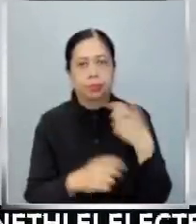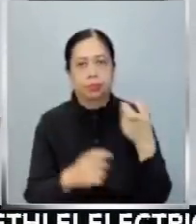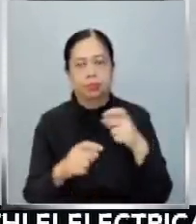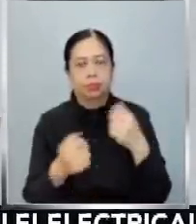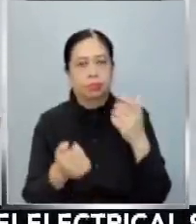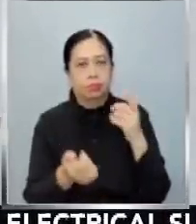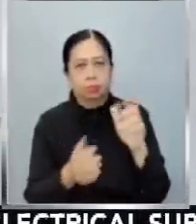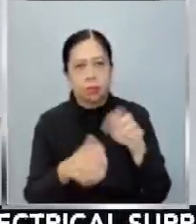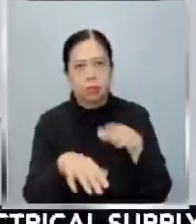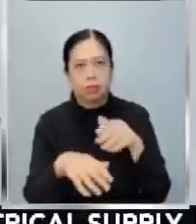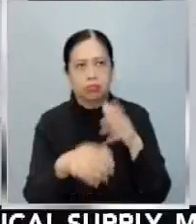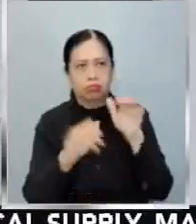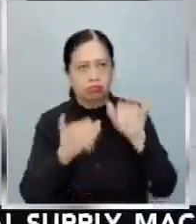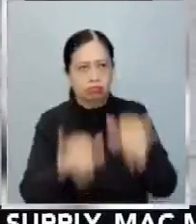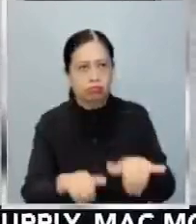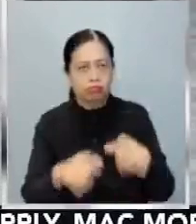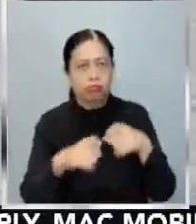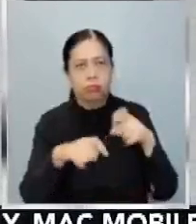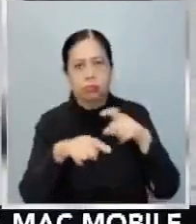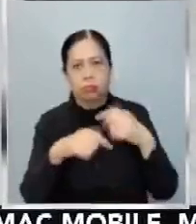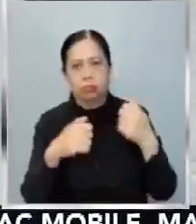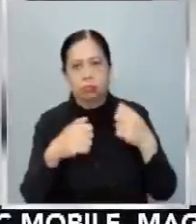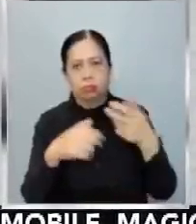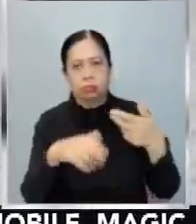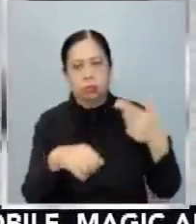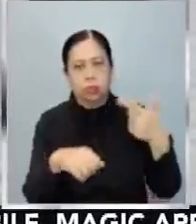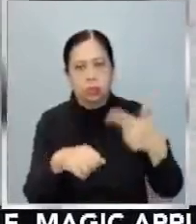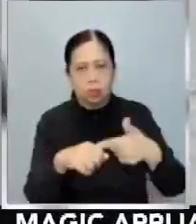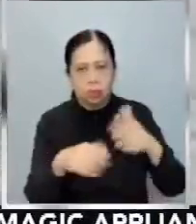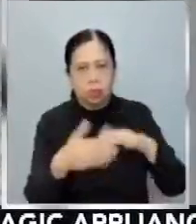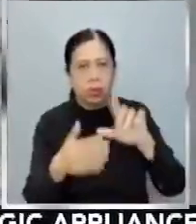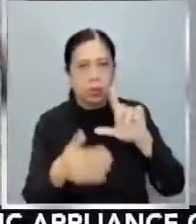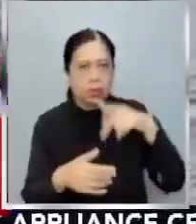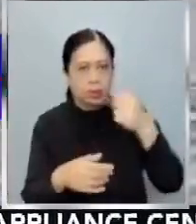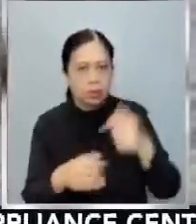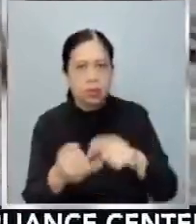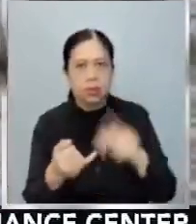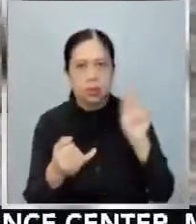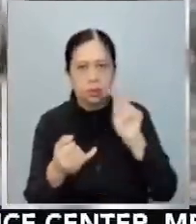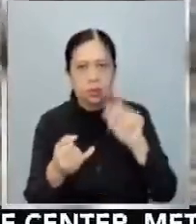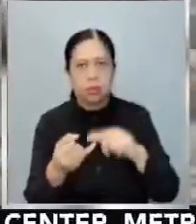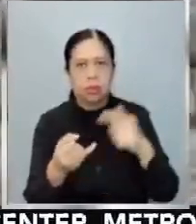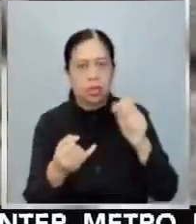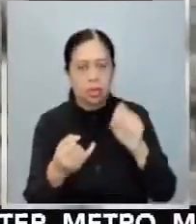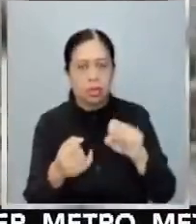na hanggang 11 kilos at sa mga kerosene o gaas sa mga binagyong lugar.